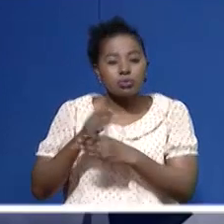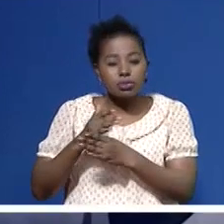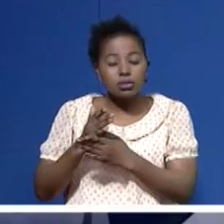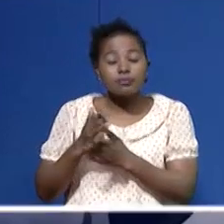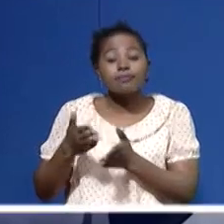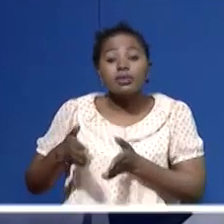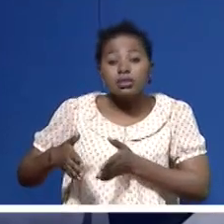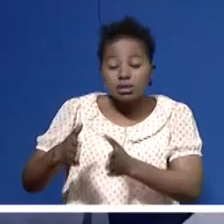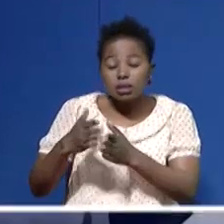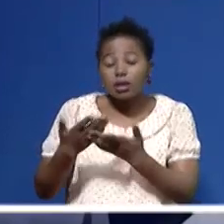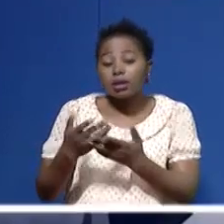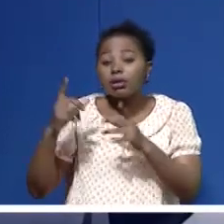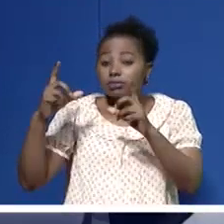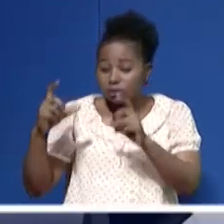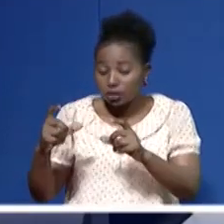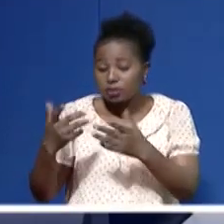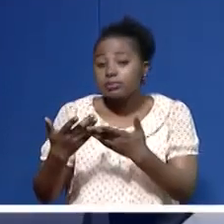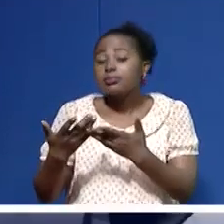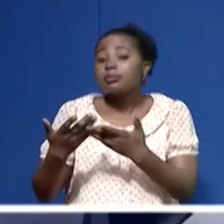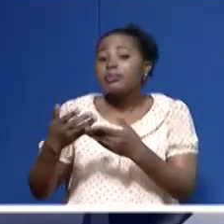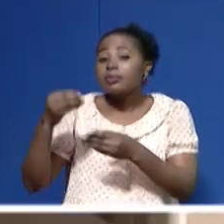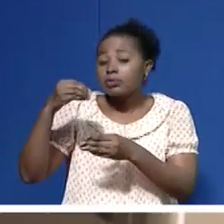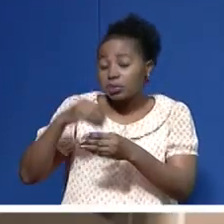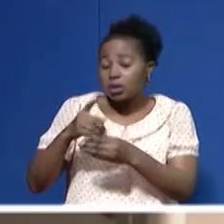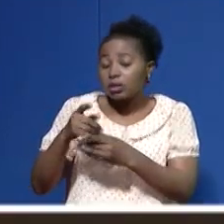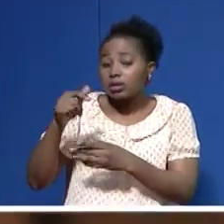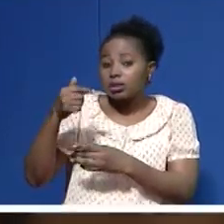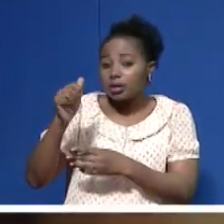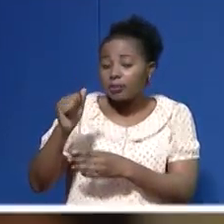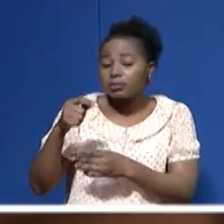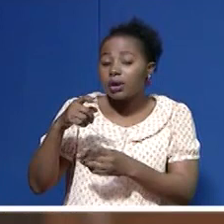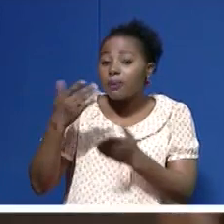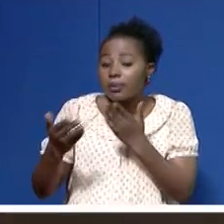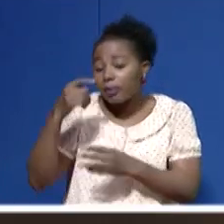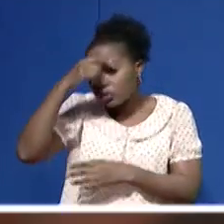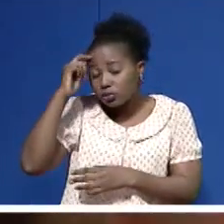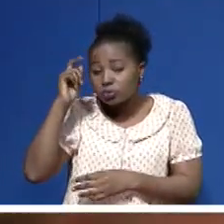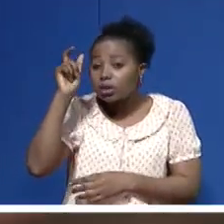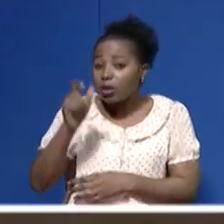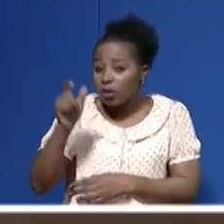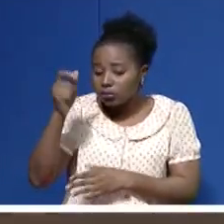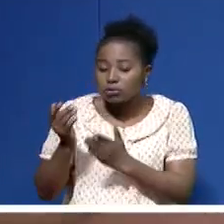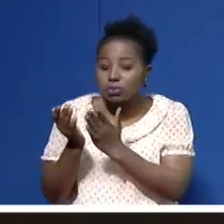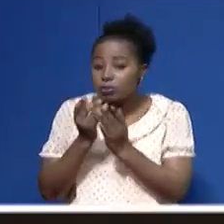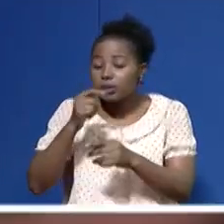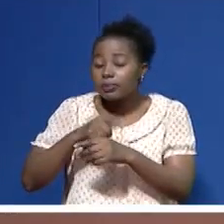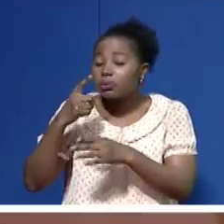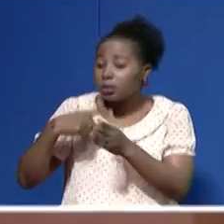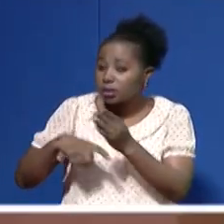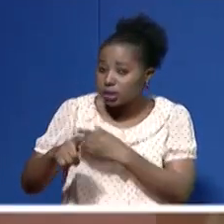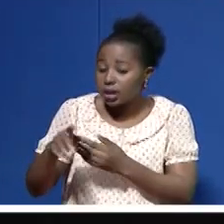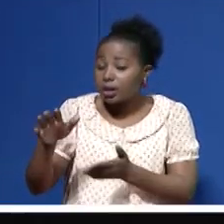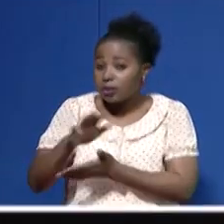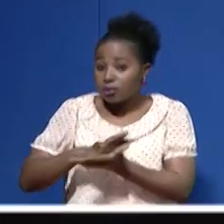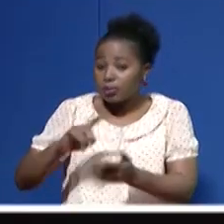ya kuscan, tuweke thermal scan hizi za kupima joto la watu, tuwasome wanapoingia kwenye